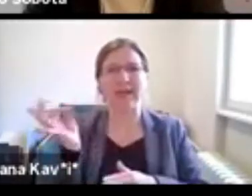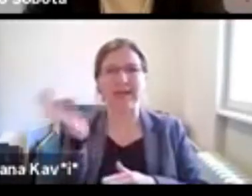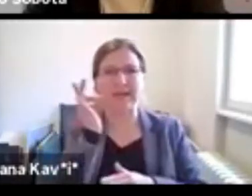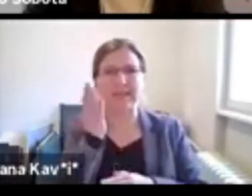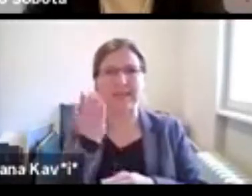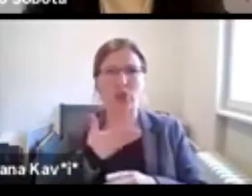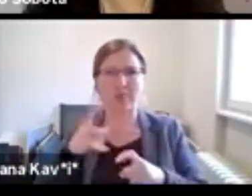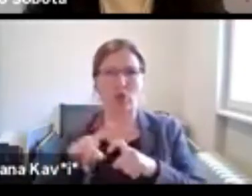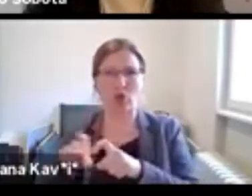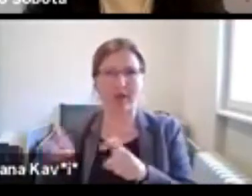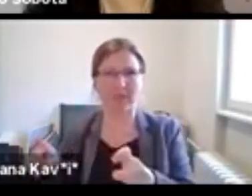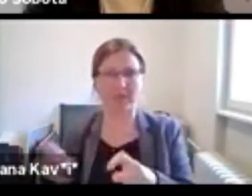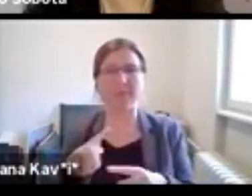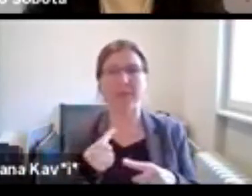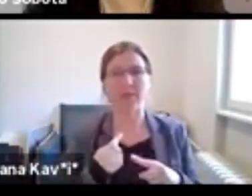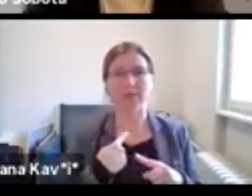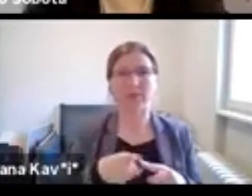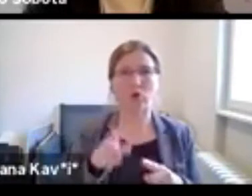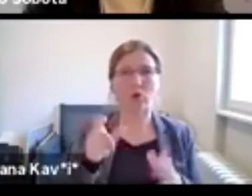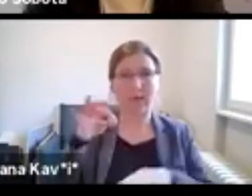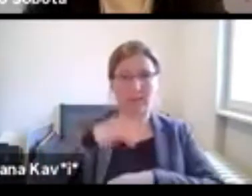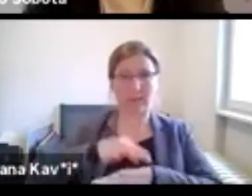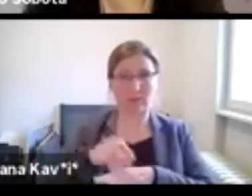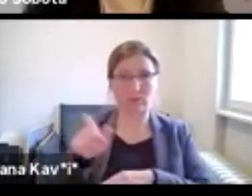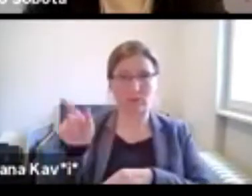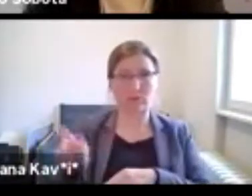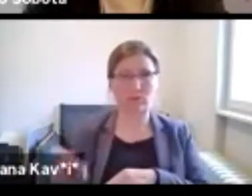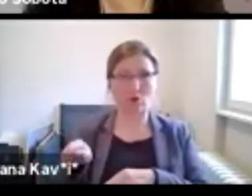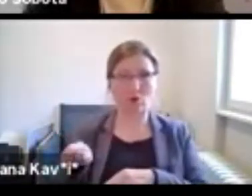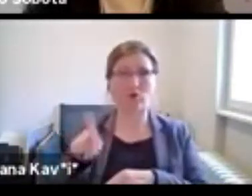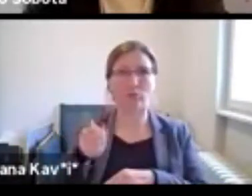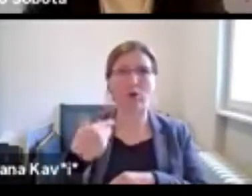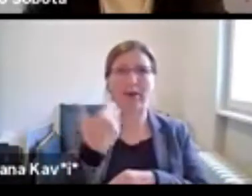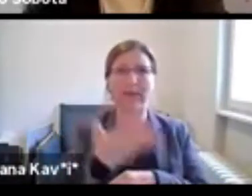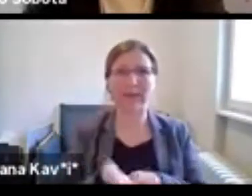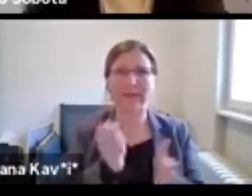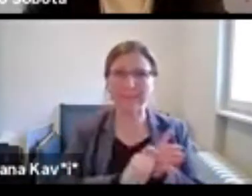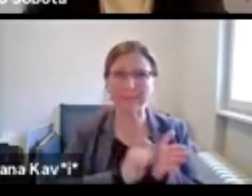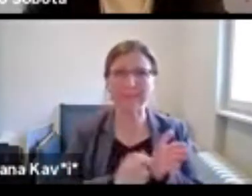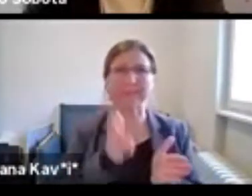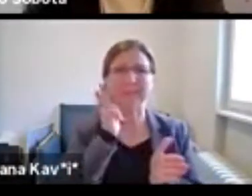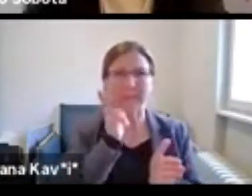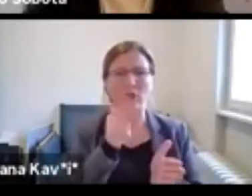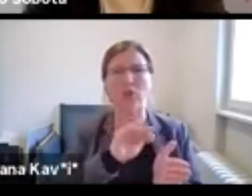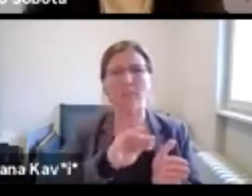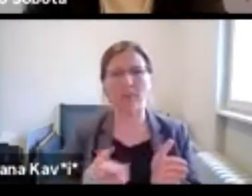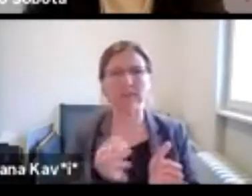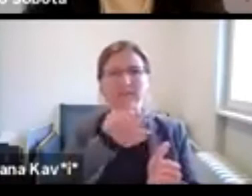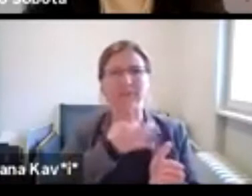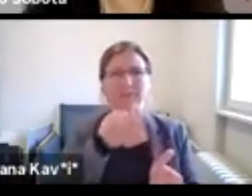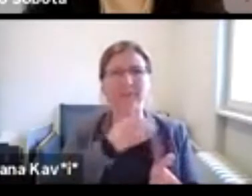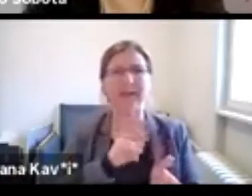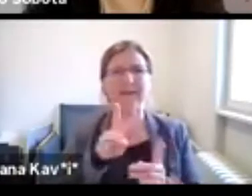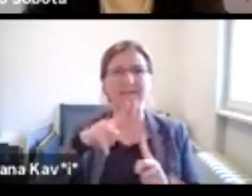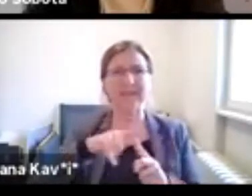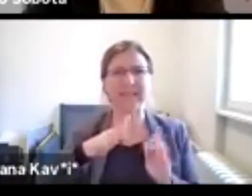pomoći liječnik koji će onda toj osobi pripisati dakle, neke dodatne vitamine ili nekakav poseban način prehrane